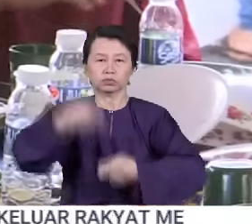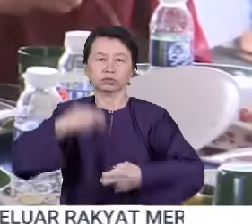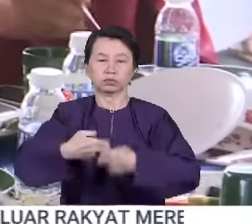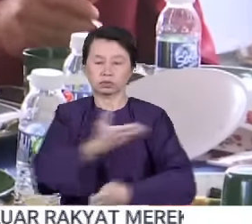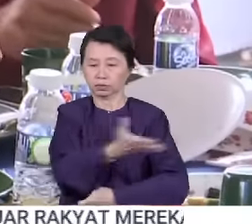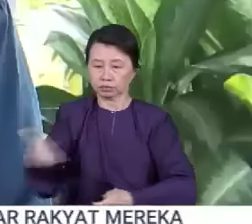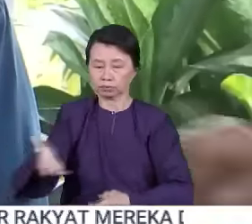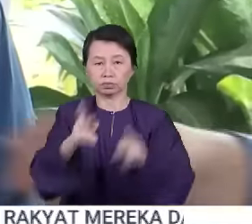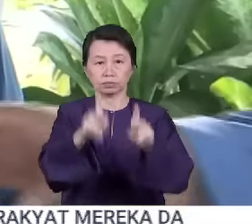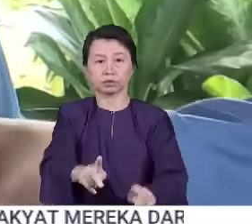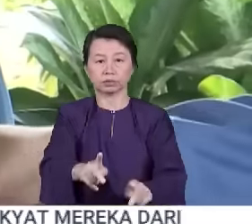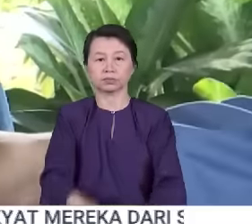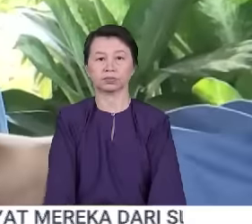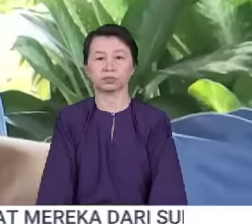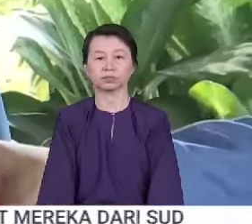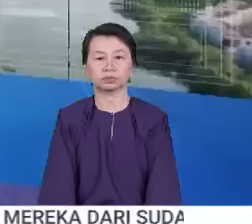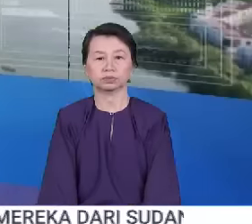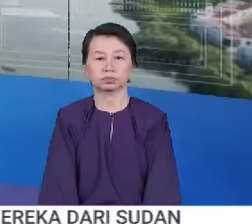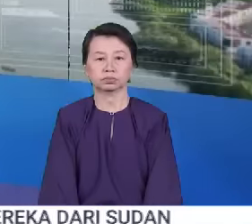semua pihak.